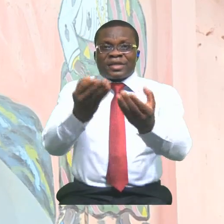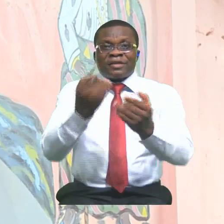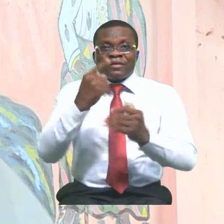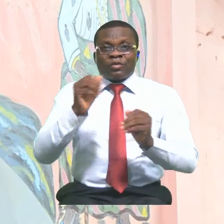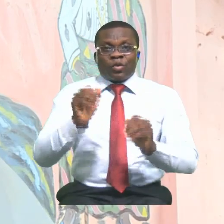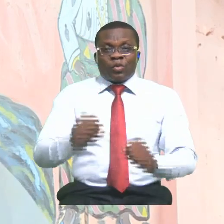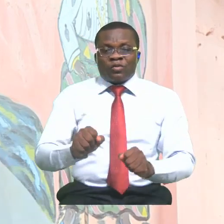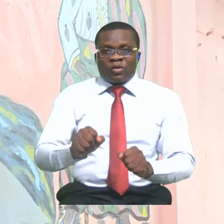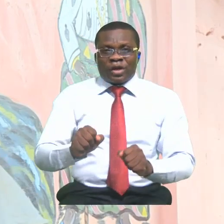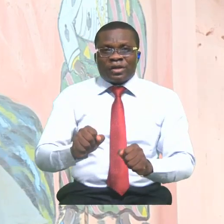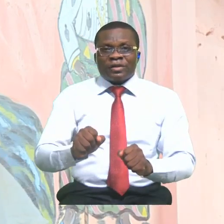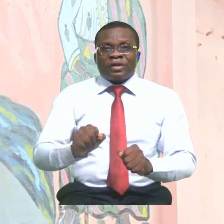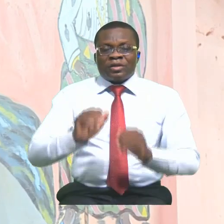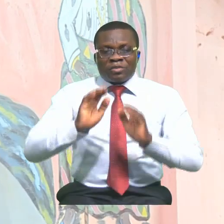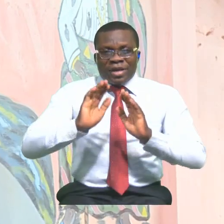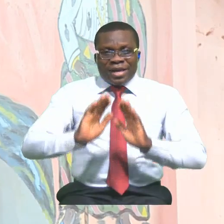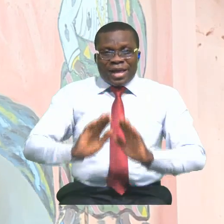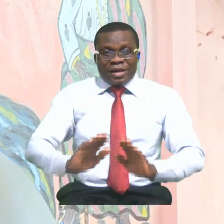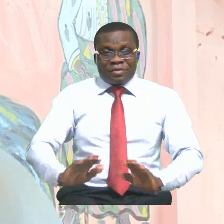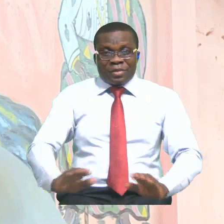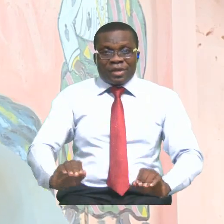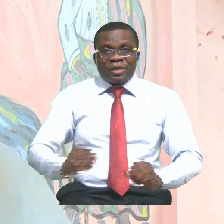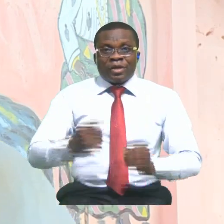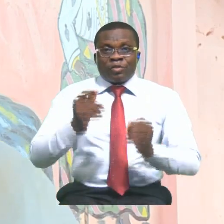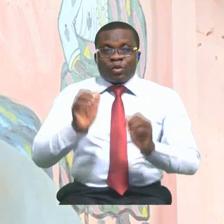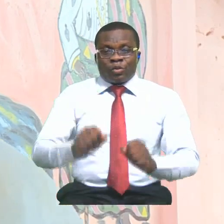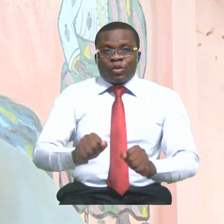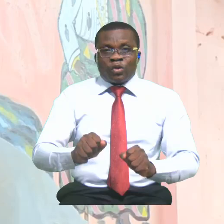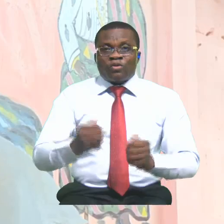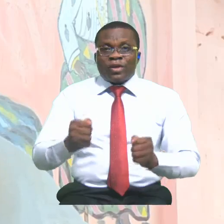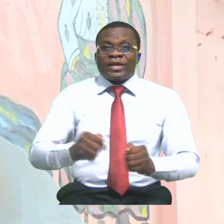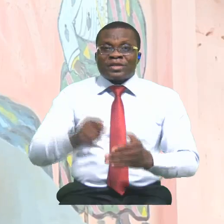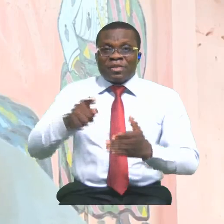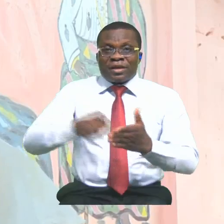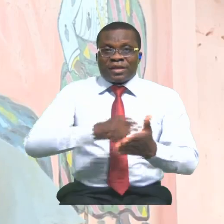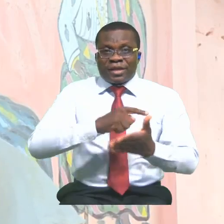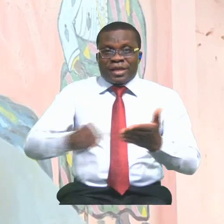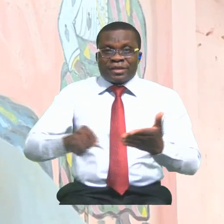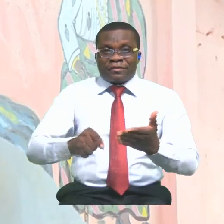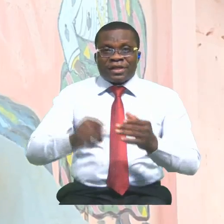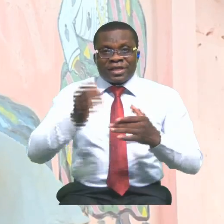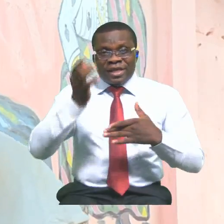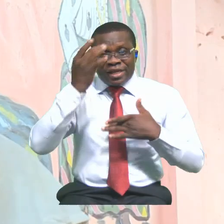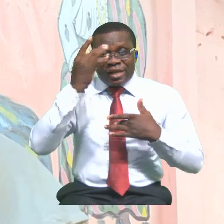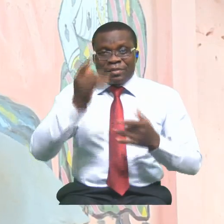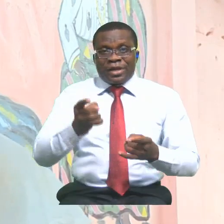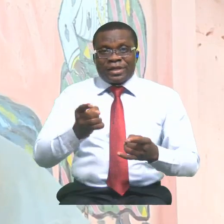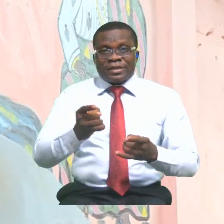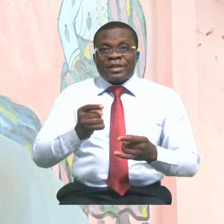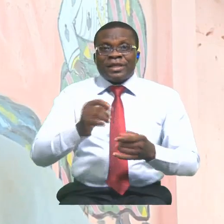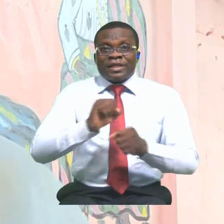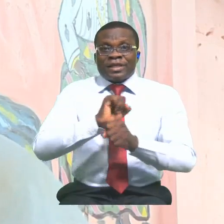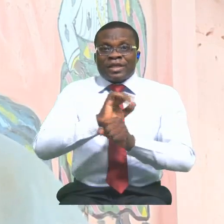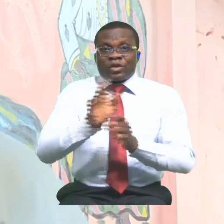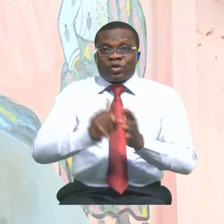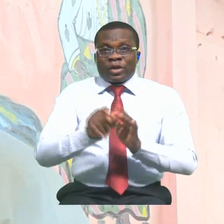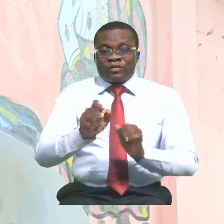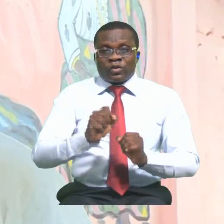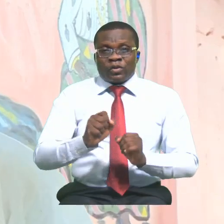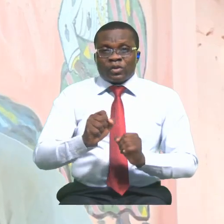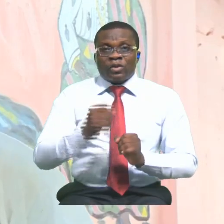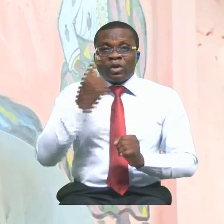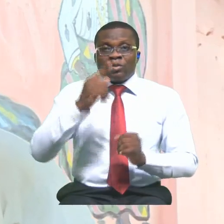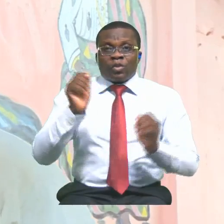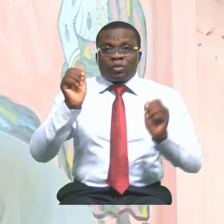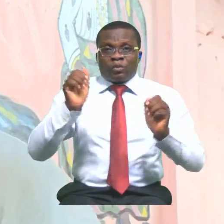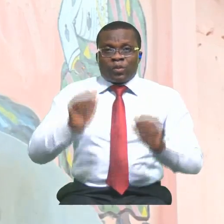pouvoir apaiser, pour pouvoir éradiquer la maladie, la pandémie qui court, pour